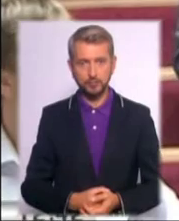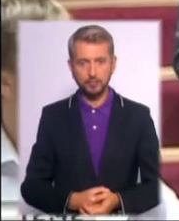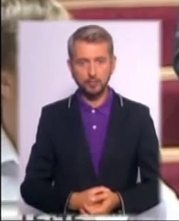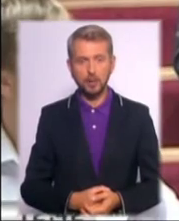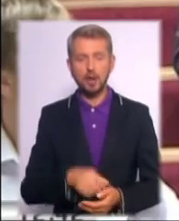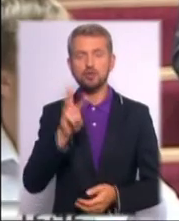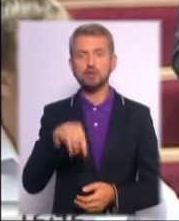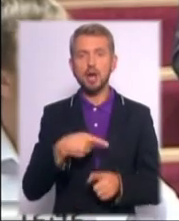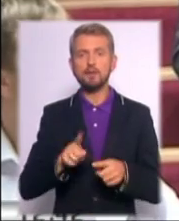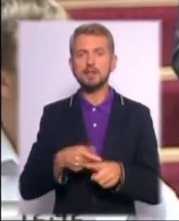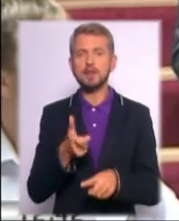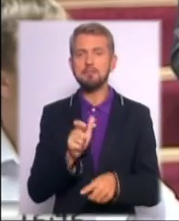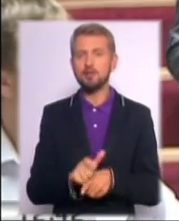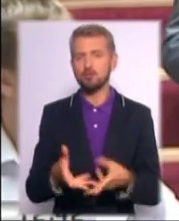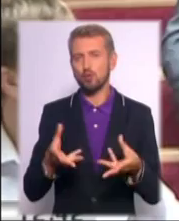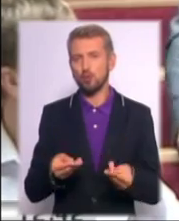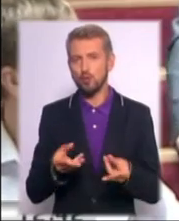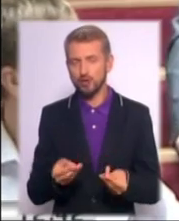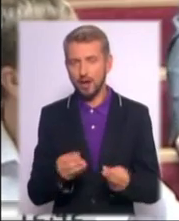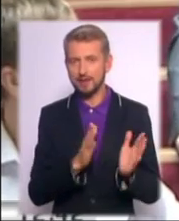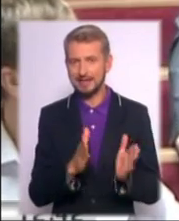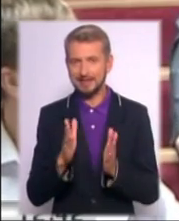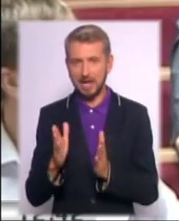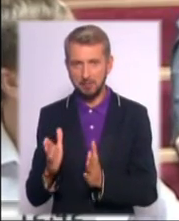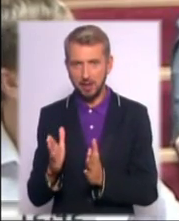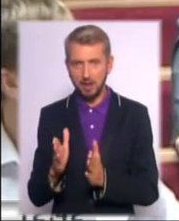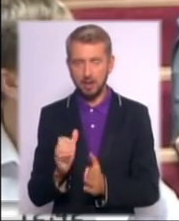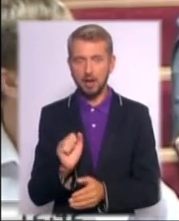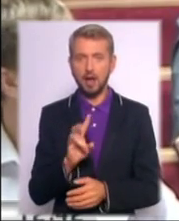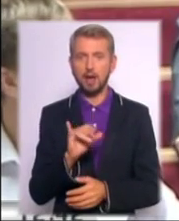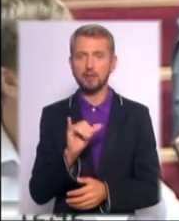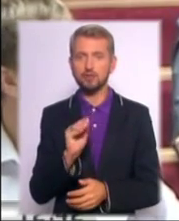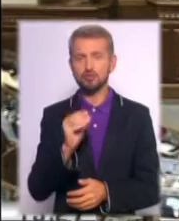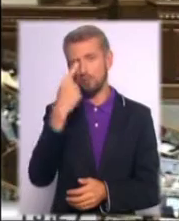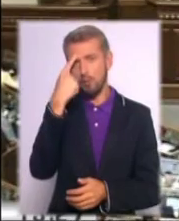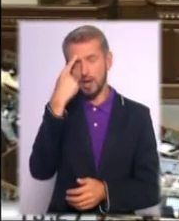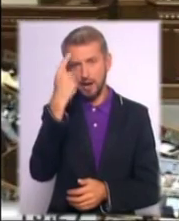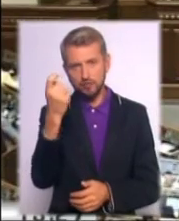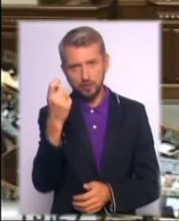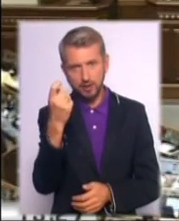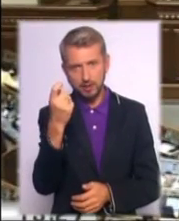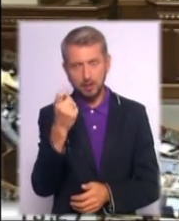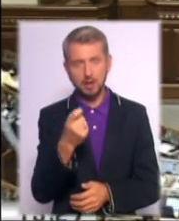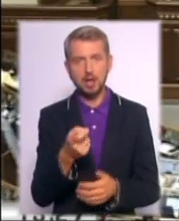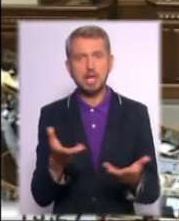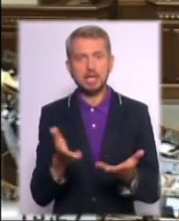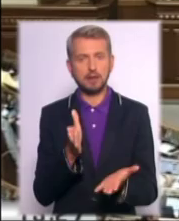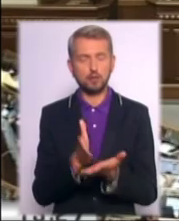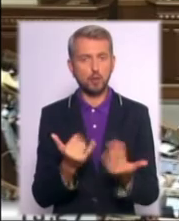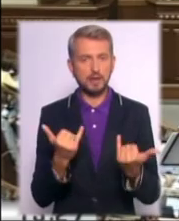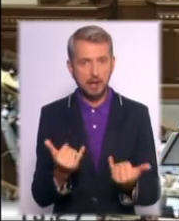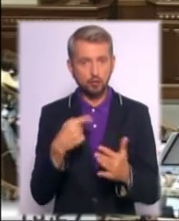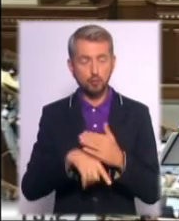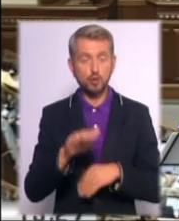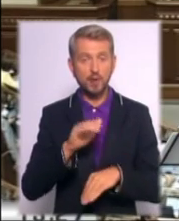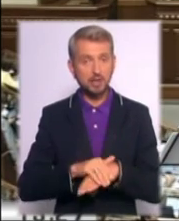Штрафи – це більш гнучка і більш м'яка система, аніж попередження, яке існує зараз. Тому що